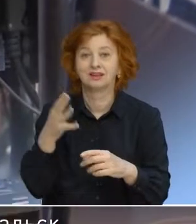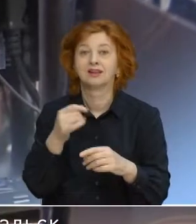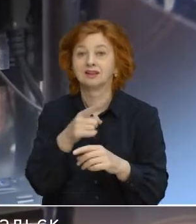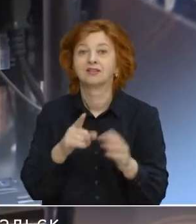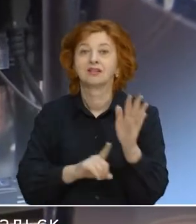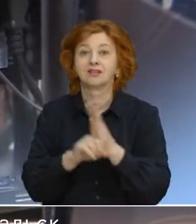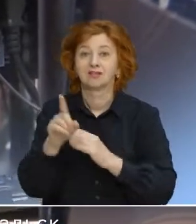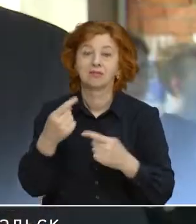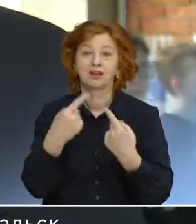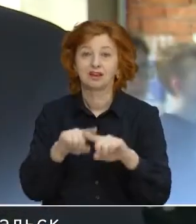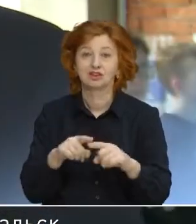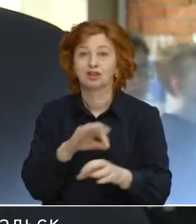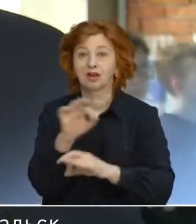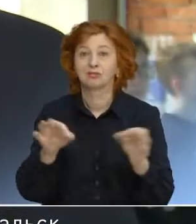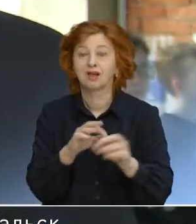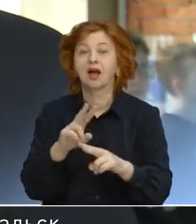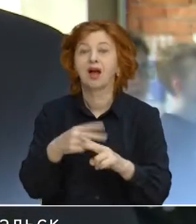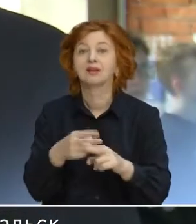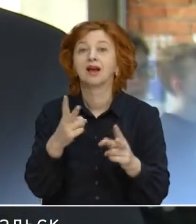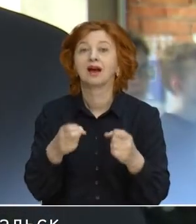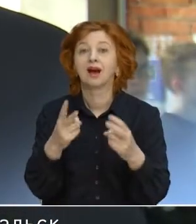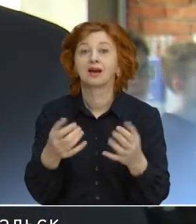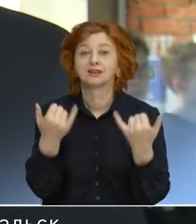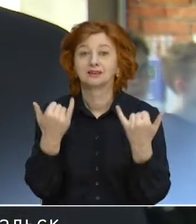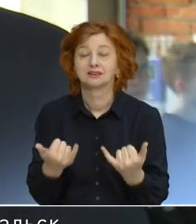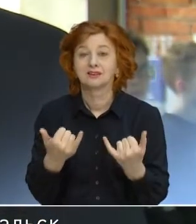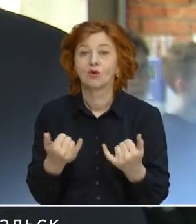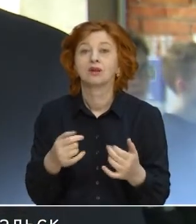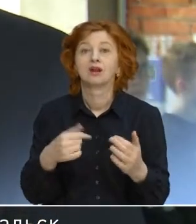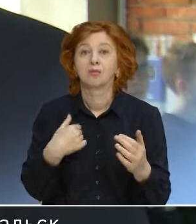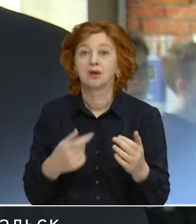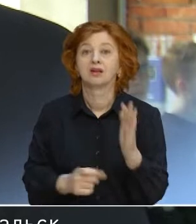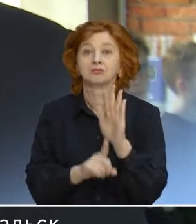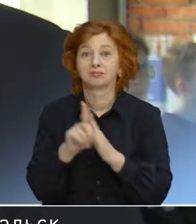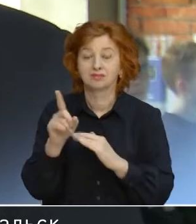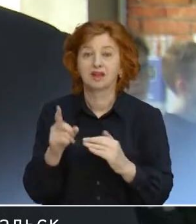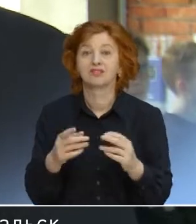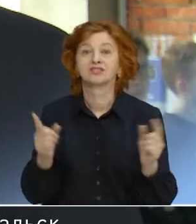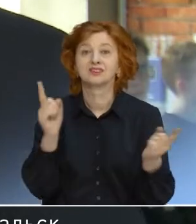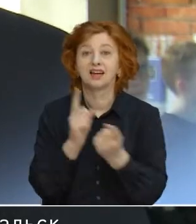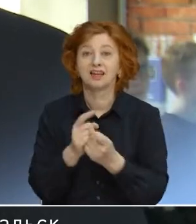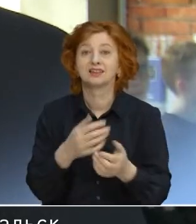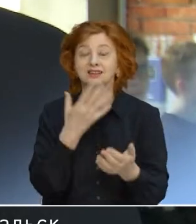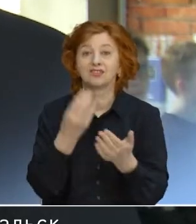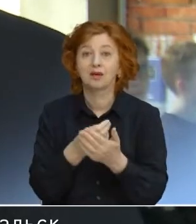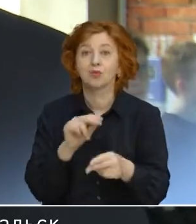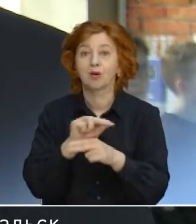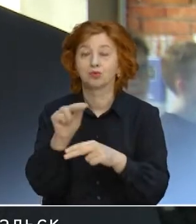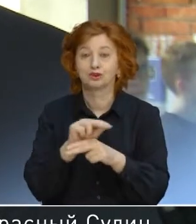мире космической отрасли. Как раз сегодня мы будем проводить вместе с партнерами